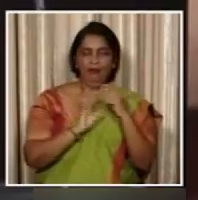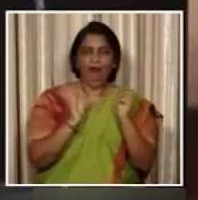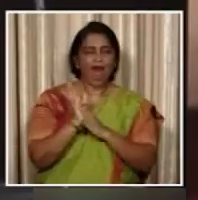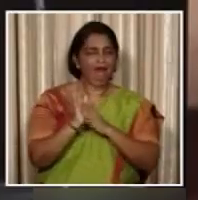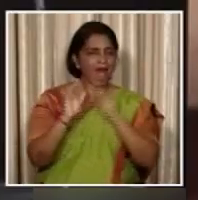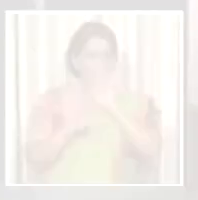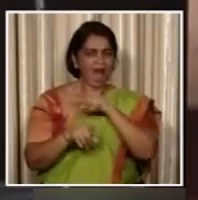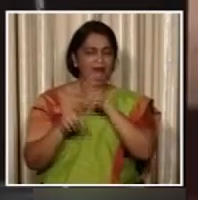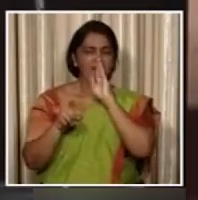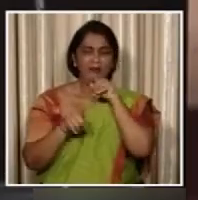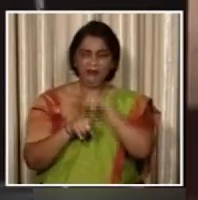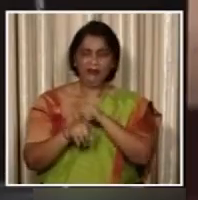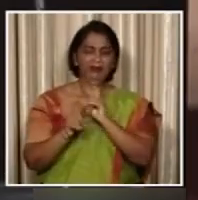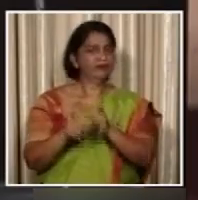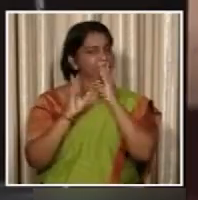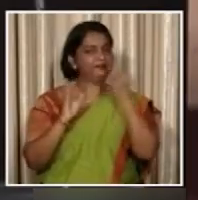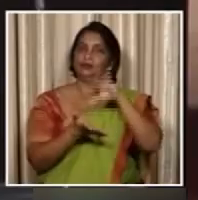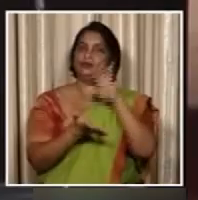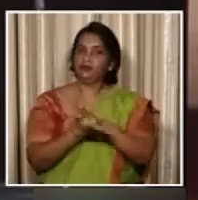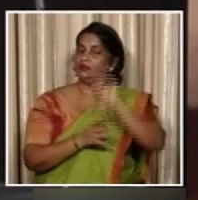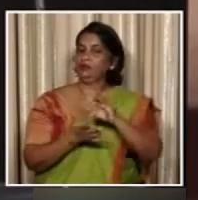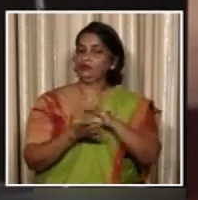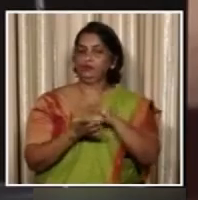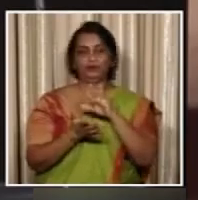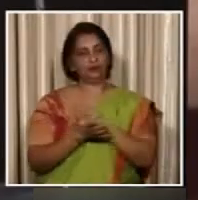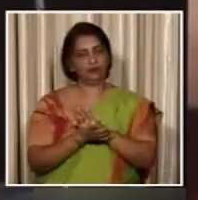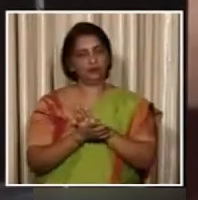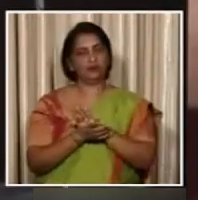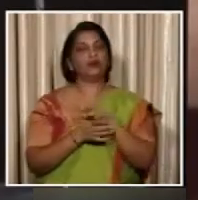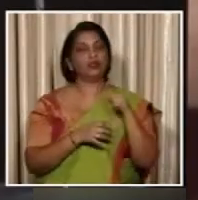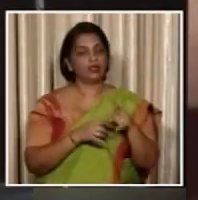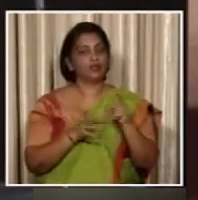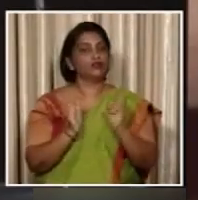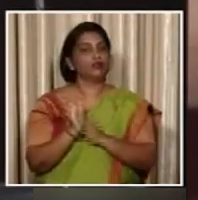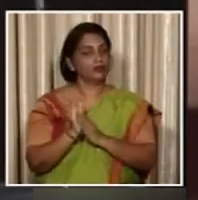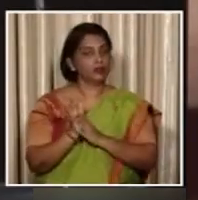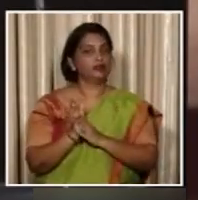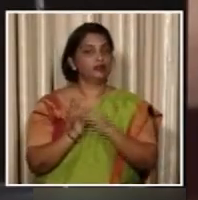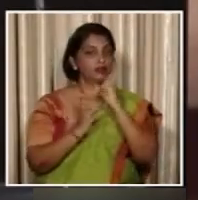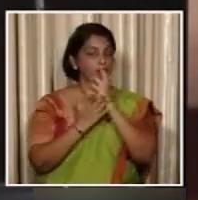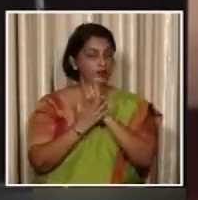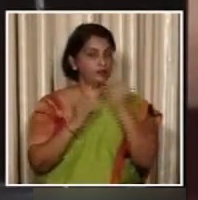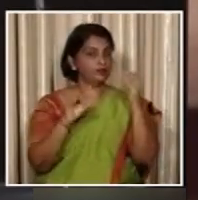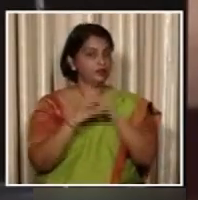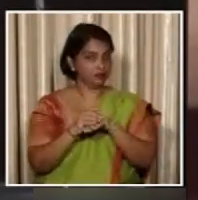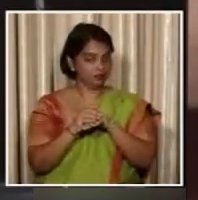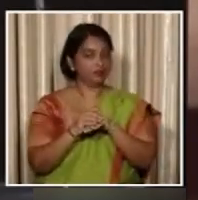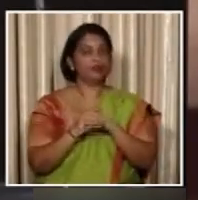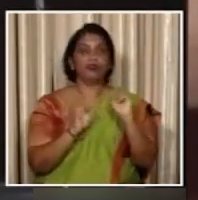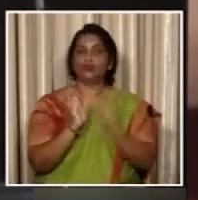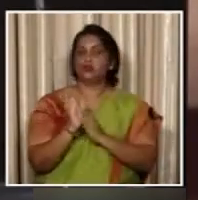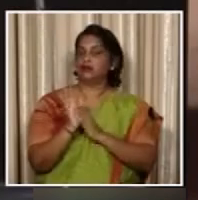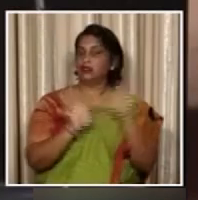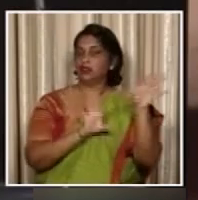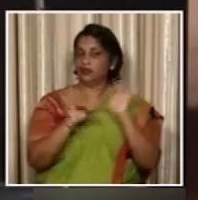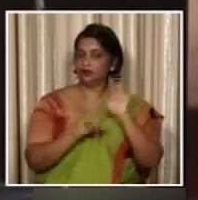කමිටුවක් පත් කිරීම හා එයට අදාළ තීරණ ලබා නිර්දේශ කරන ලෙස ඒ කමිටුවට ව්‍යවස්ථාදායකින් පත් කරලද කමිටුවක් පත්